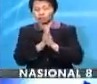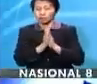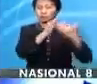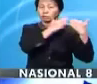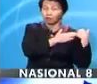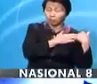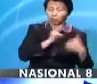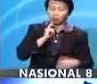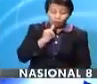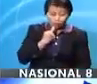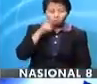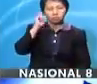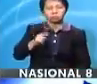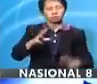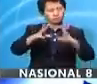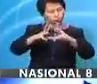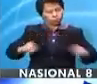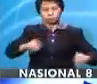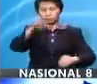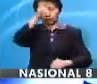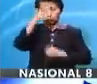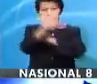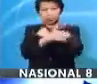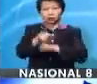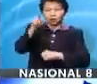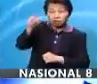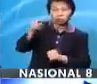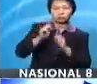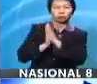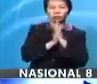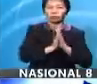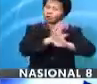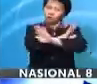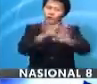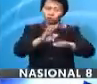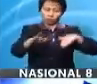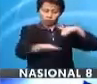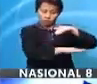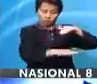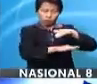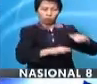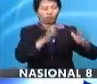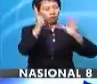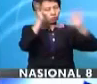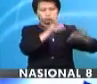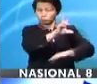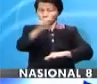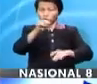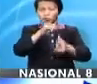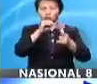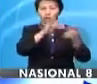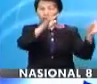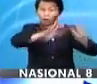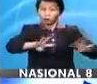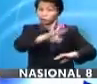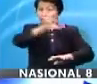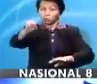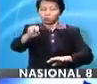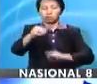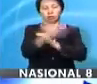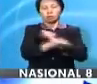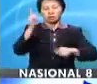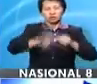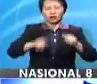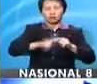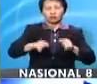tanggungjawab serius yang perlu ditangani kerajaan negara terbabit dan bukannya di bawah bidang kuasa Malaysia atau ASEAN. Negara tidak